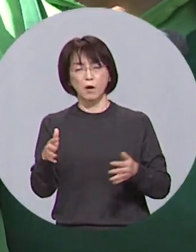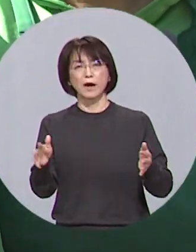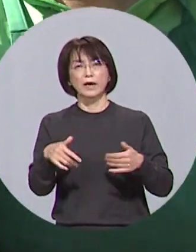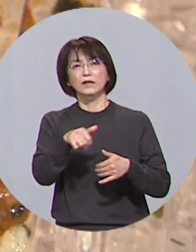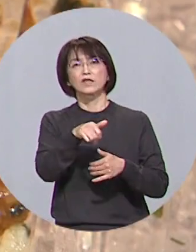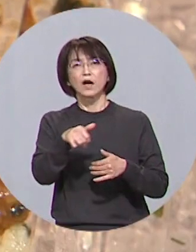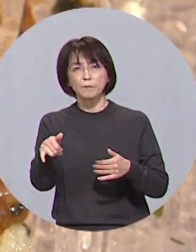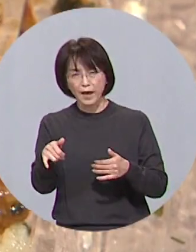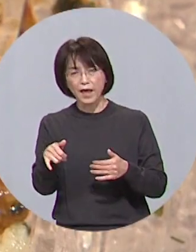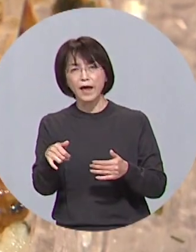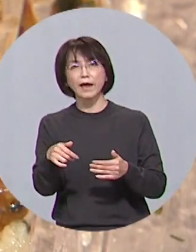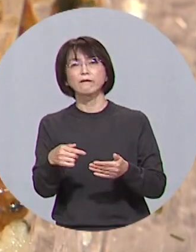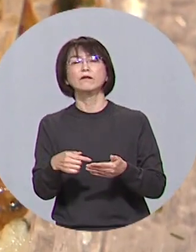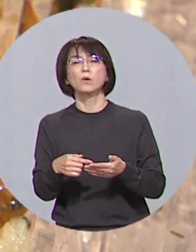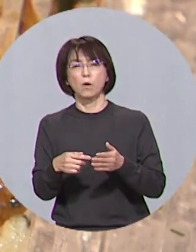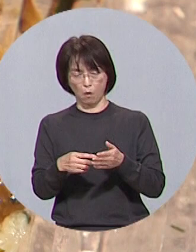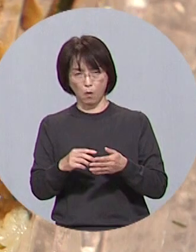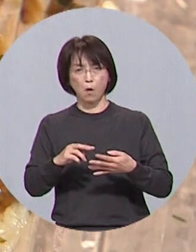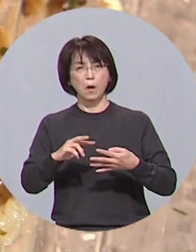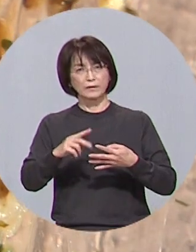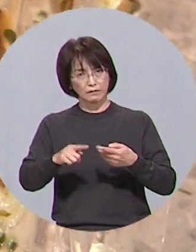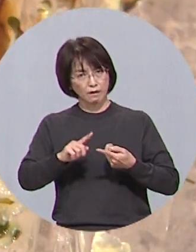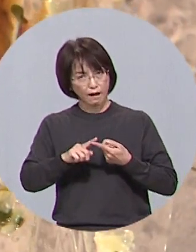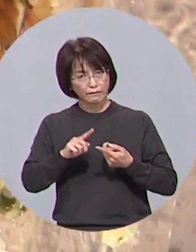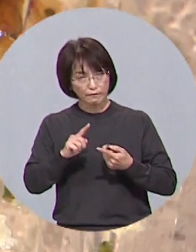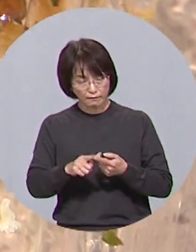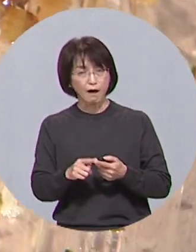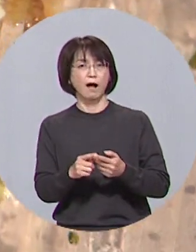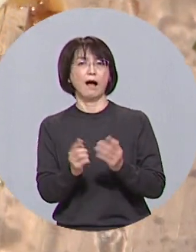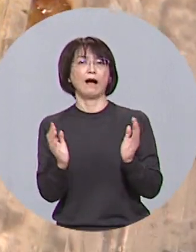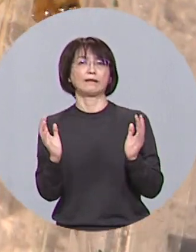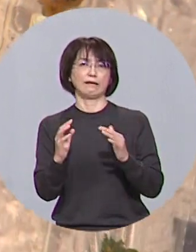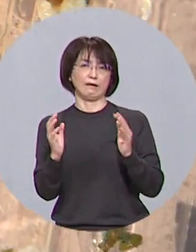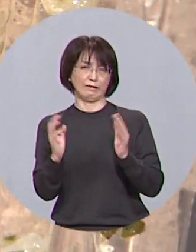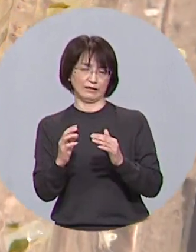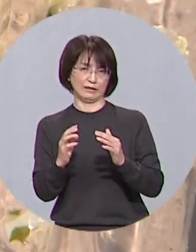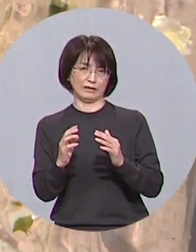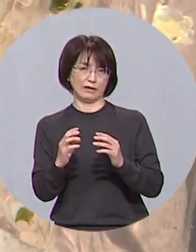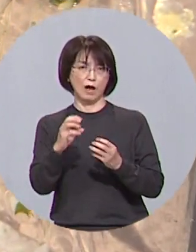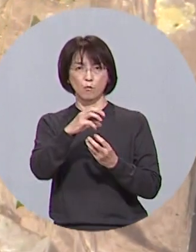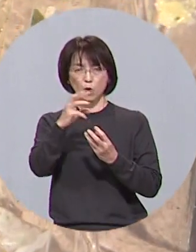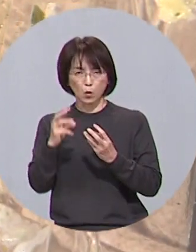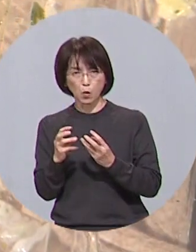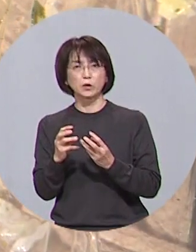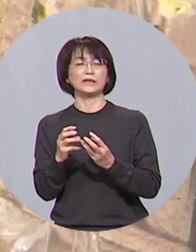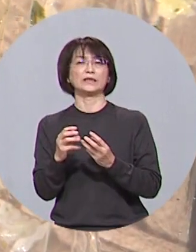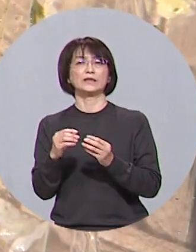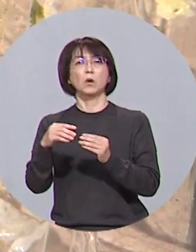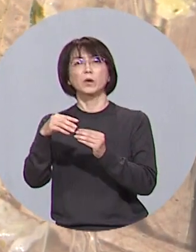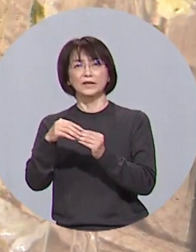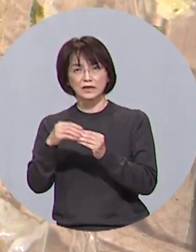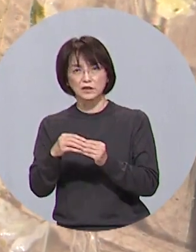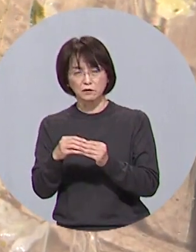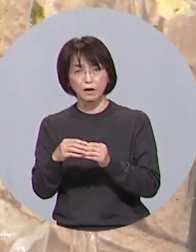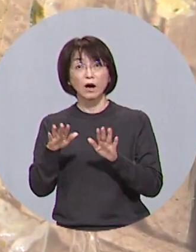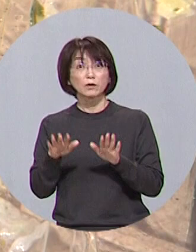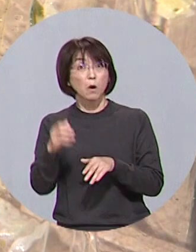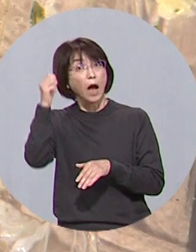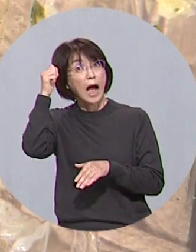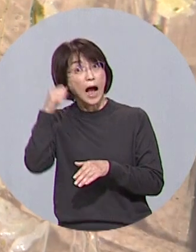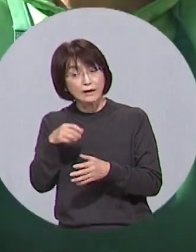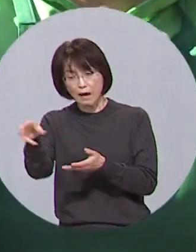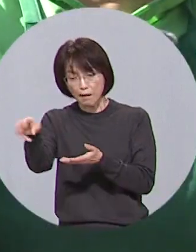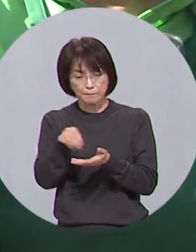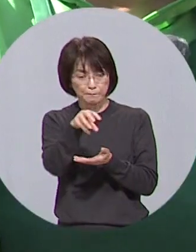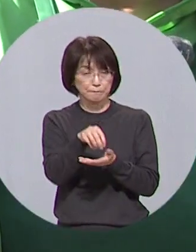菜たちでございます。 そうです、うわ、特にそのブロッコリーとナスは朝草刈りしてきました。 え ー、 えー、そうなんですか、 はい、